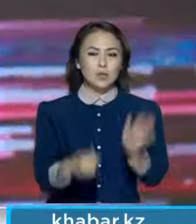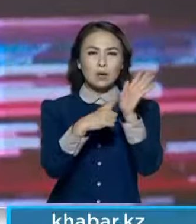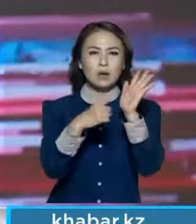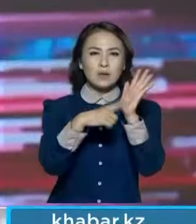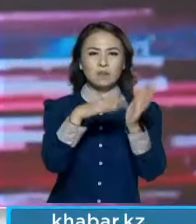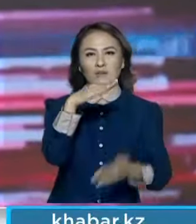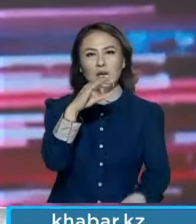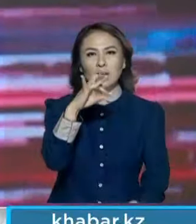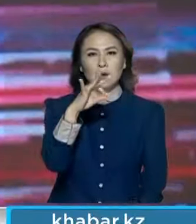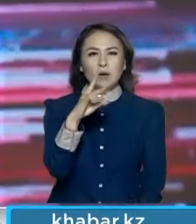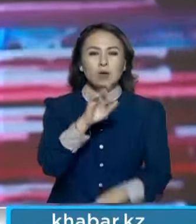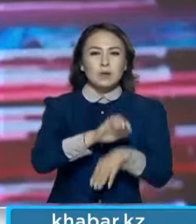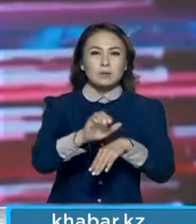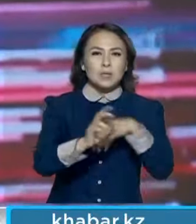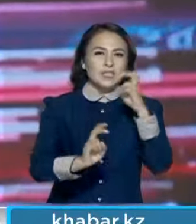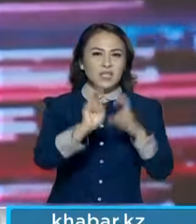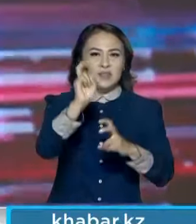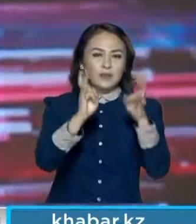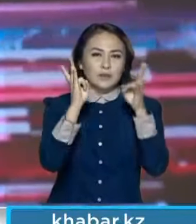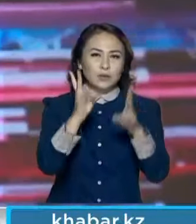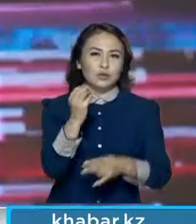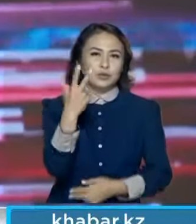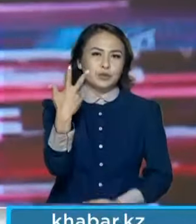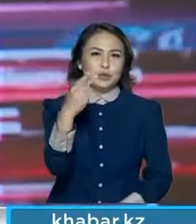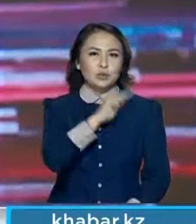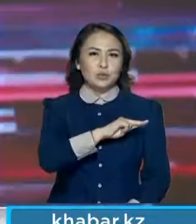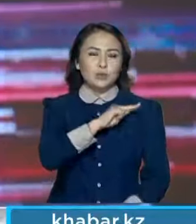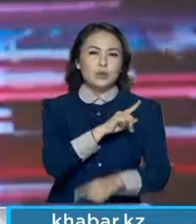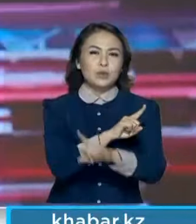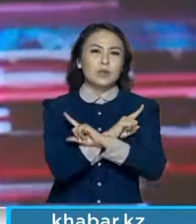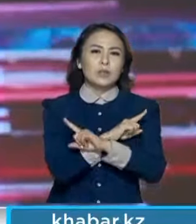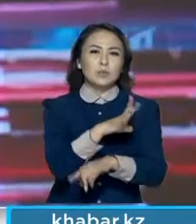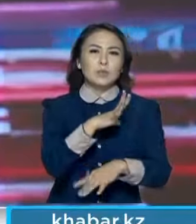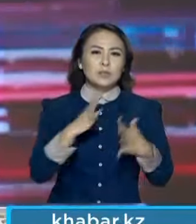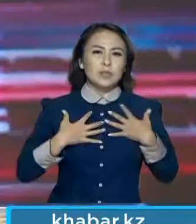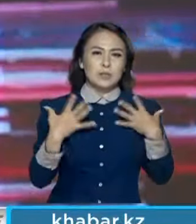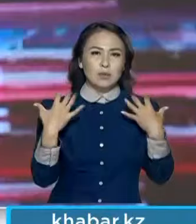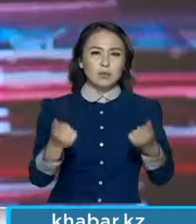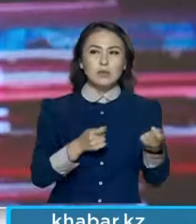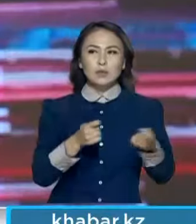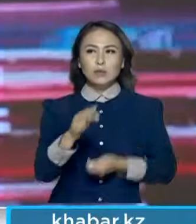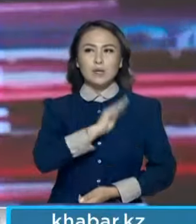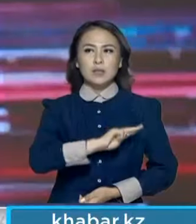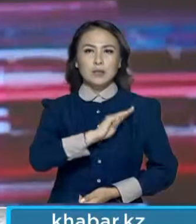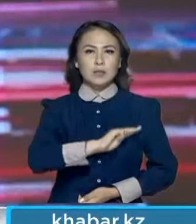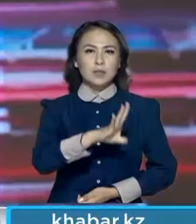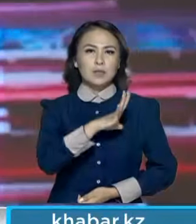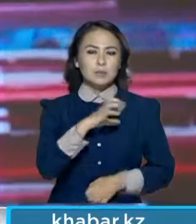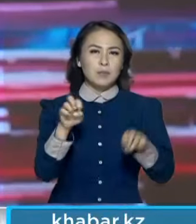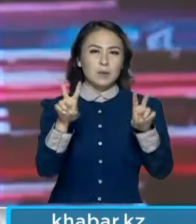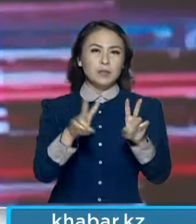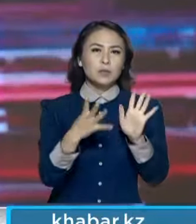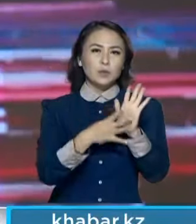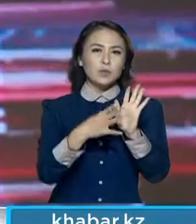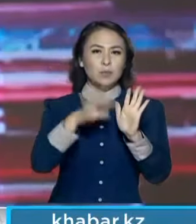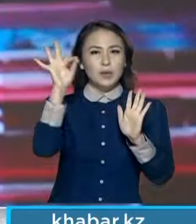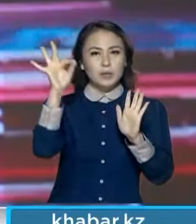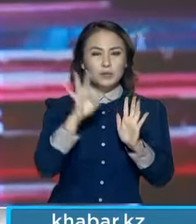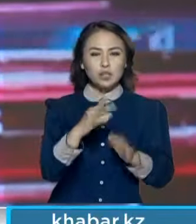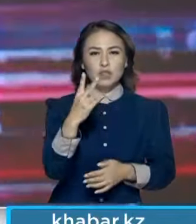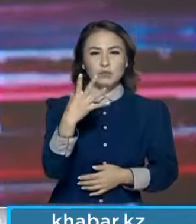Қарағанды ферроқорытпа зауытында зардап шеккен тағы 3 жұмысшы қайтыс болды. Денсаулық сақтау басқармасының мамандары денесінің